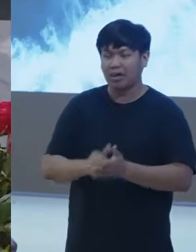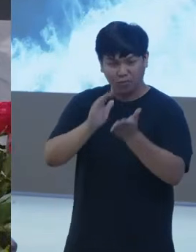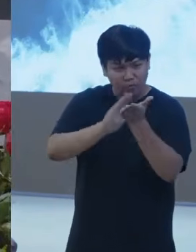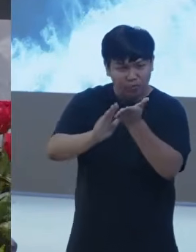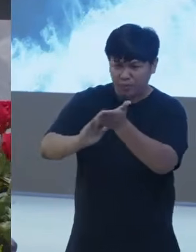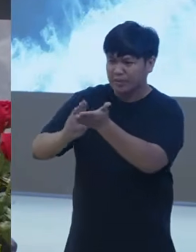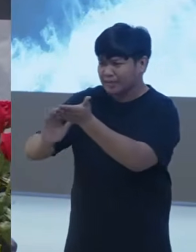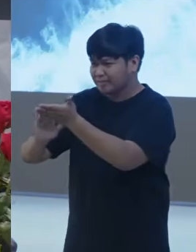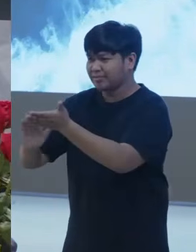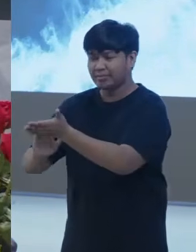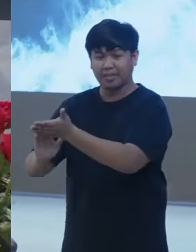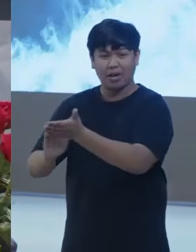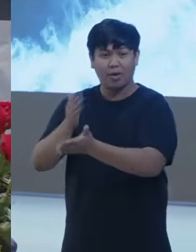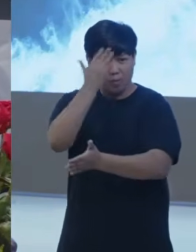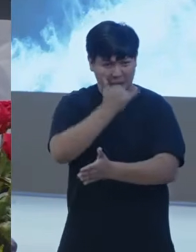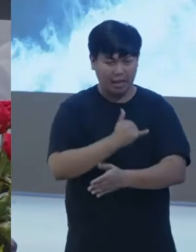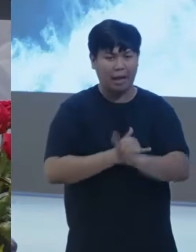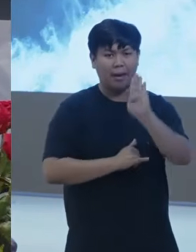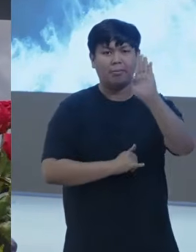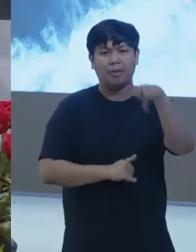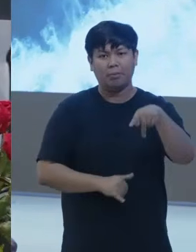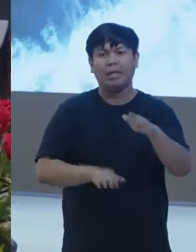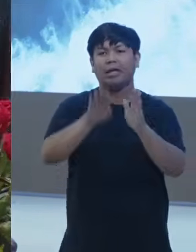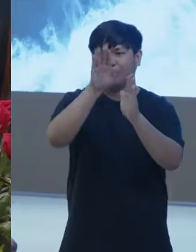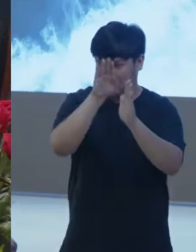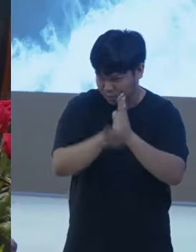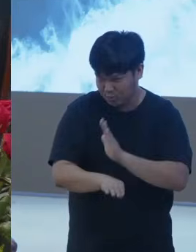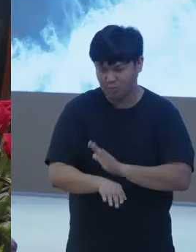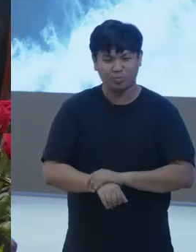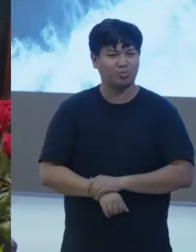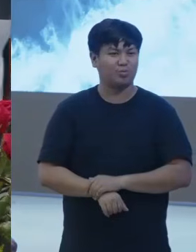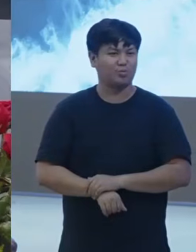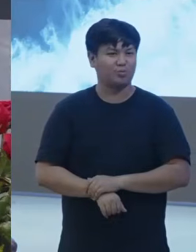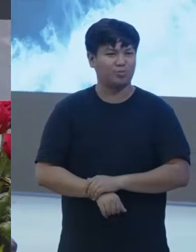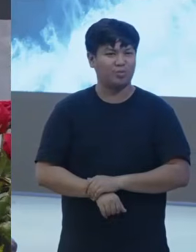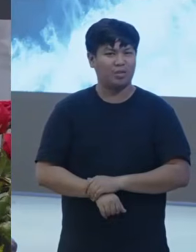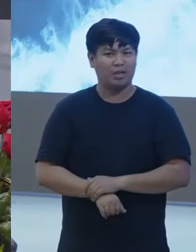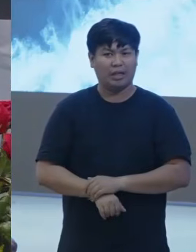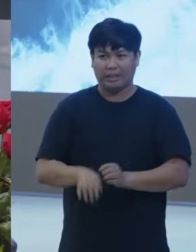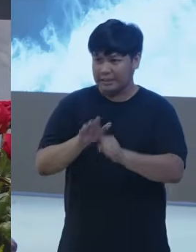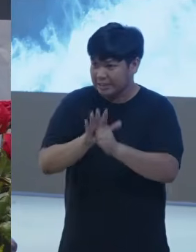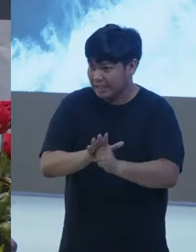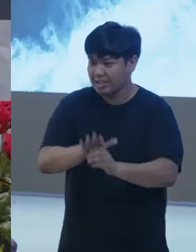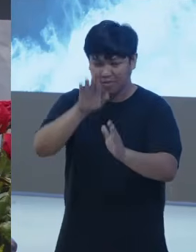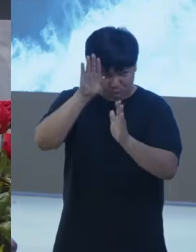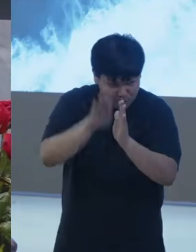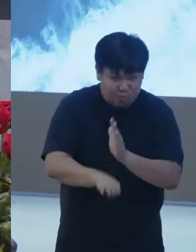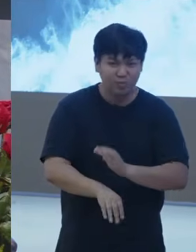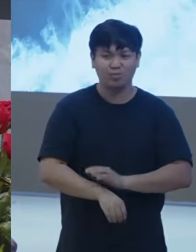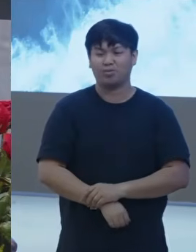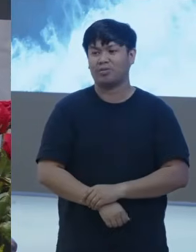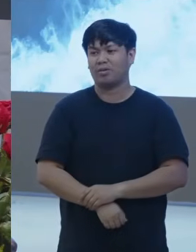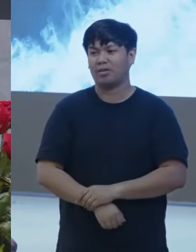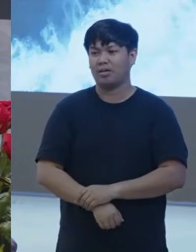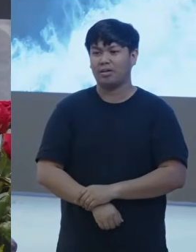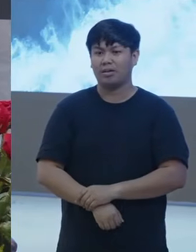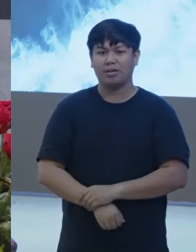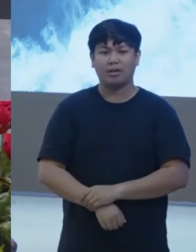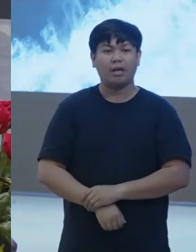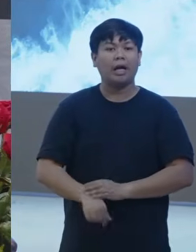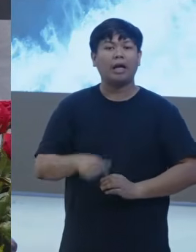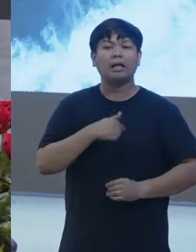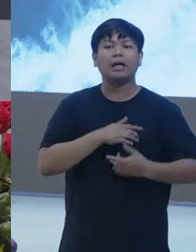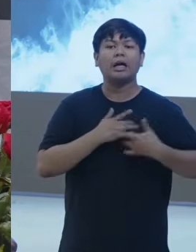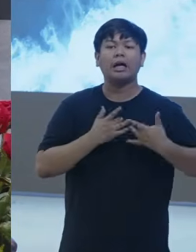patawarin na rin natin. I-release niyo yung pagpapatawad sa Kanya. Sapagkat alam niyo, Kung humingi ng tawad yun sa